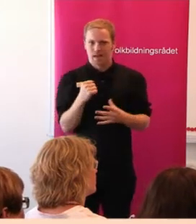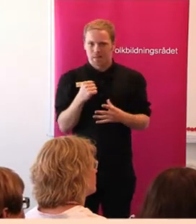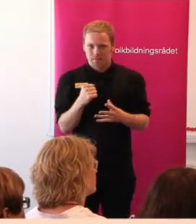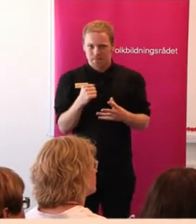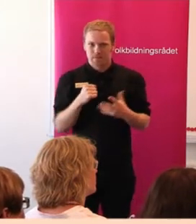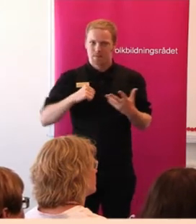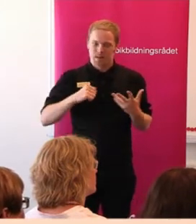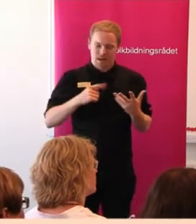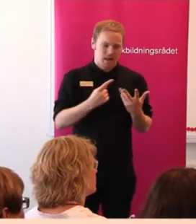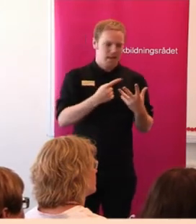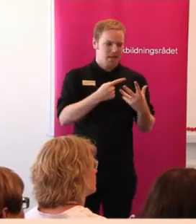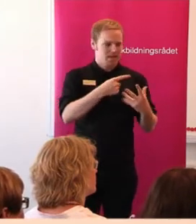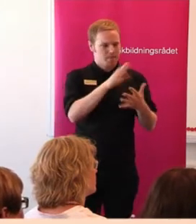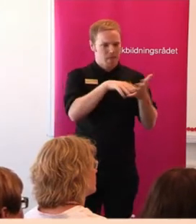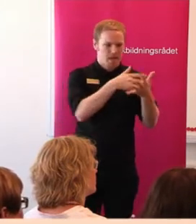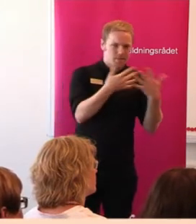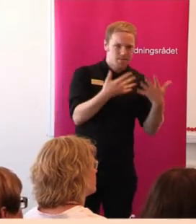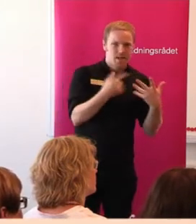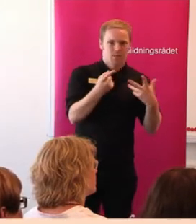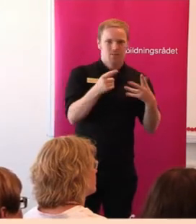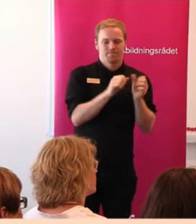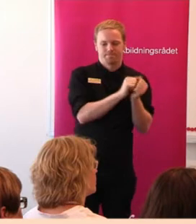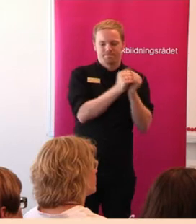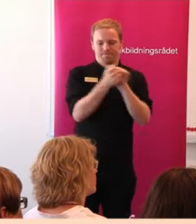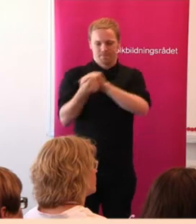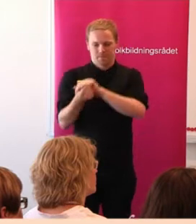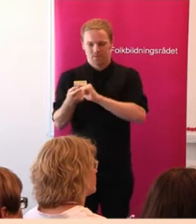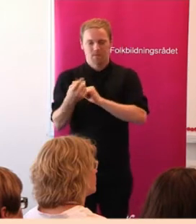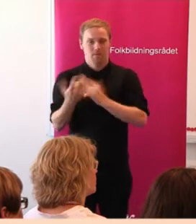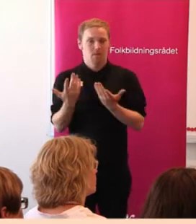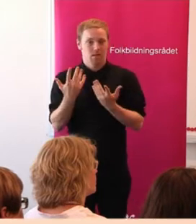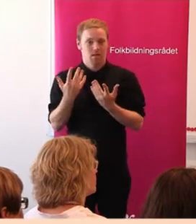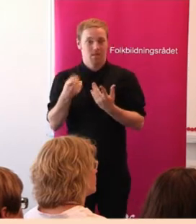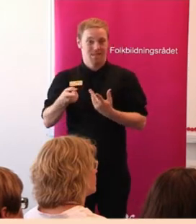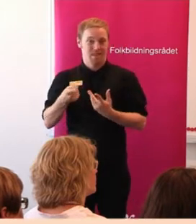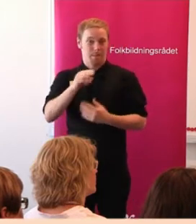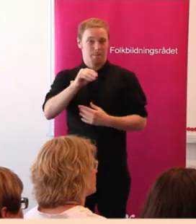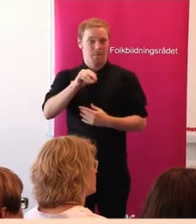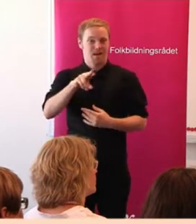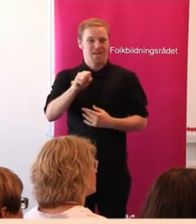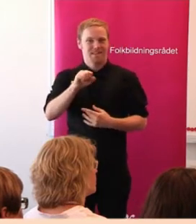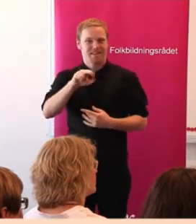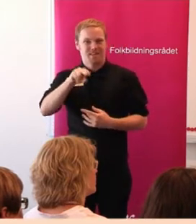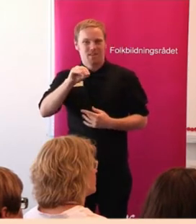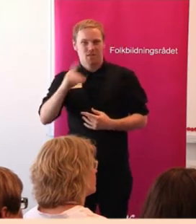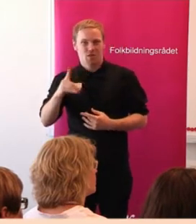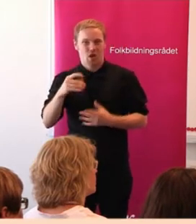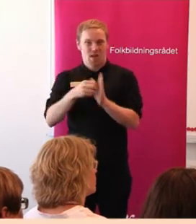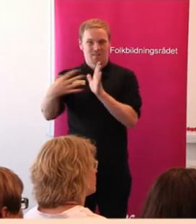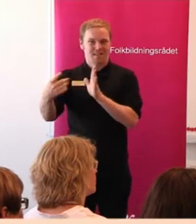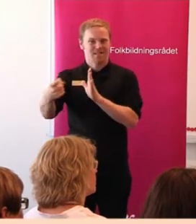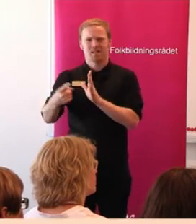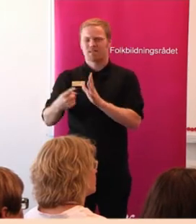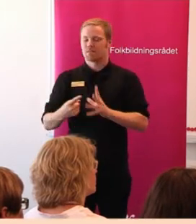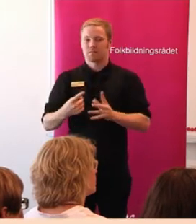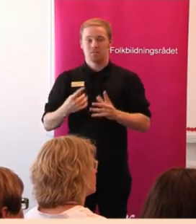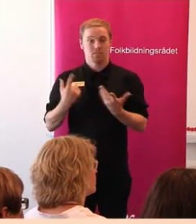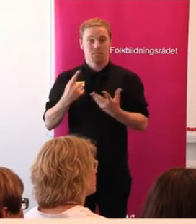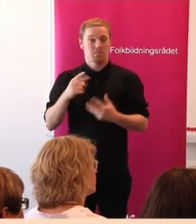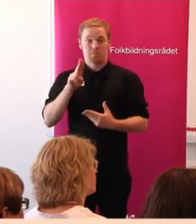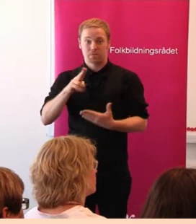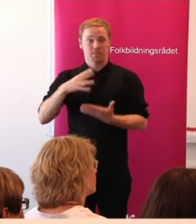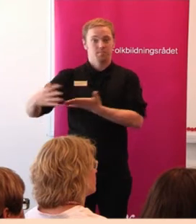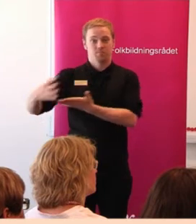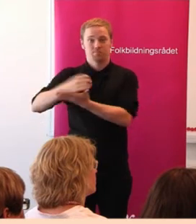är enorm, och marginaleffekten av inte bara för individen utan vi pratar rent krasst samhällsekonomiskt så är det en oerhörd vinst.